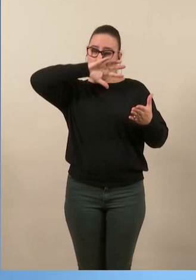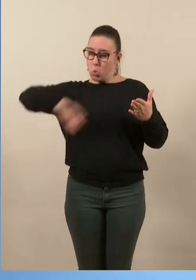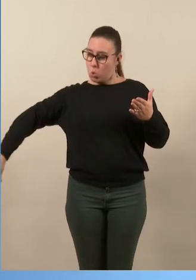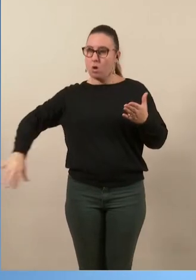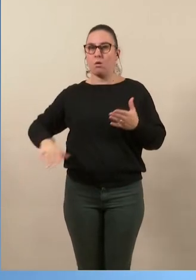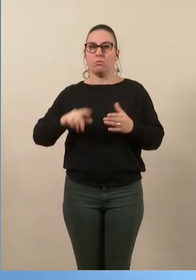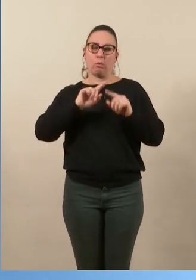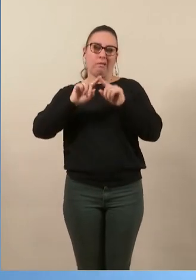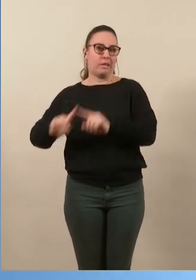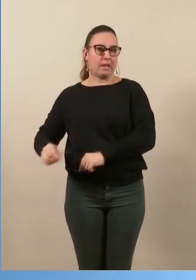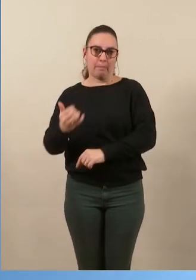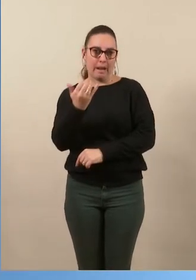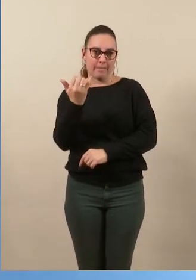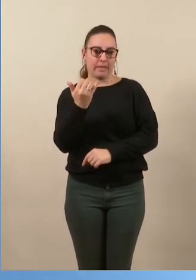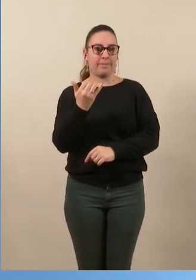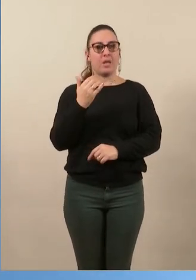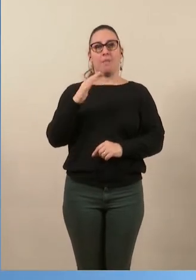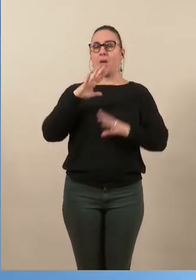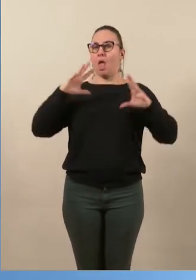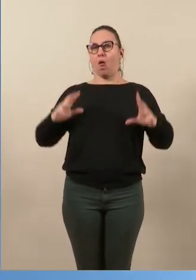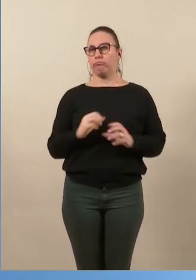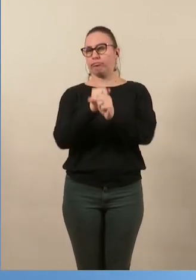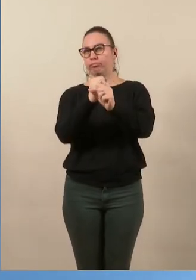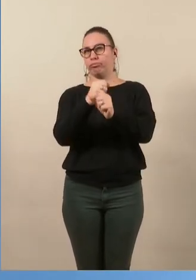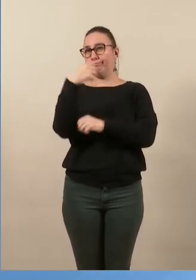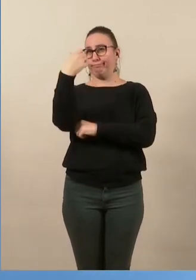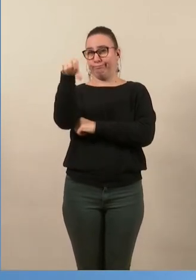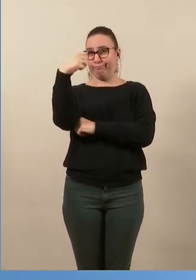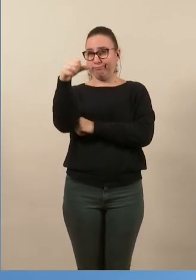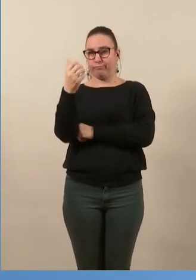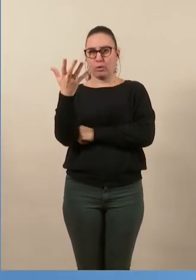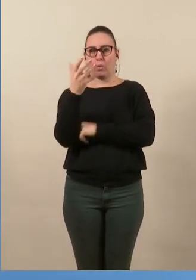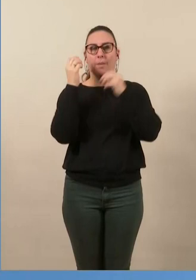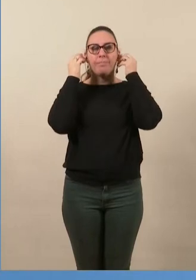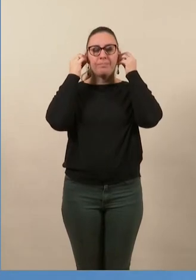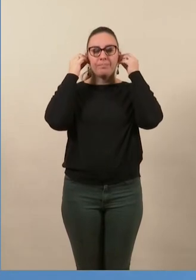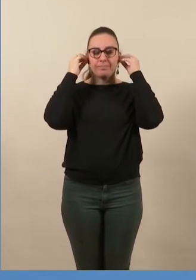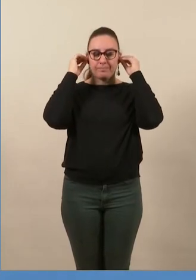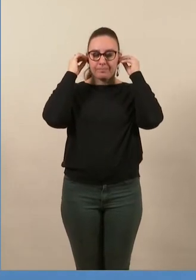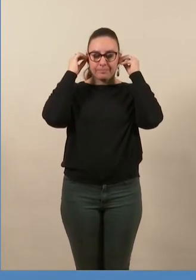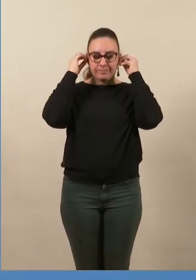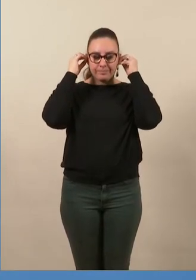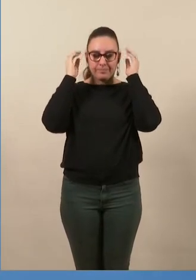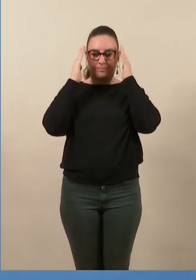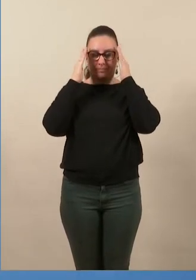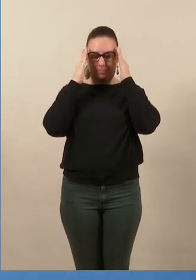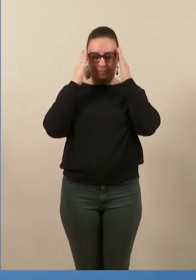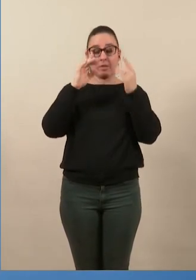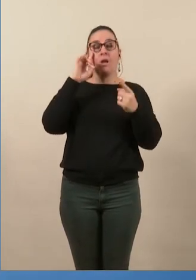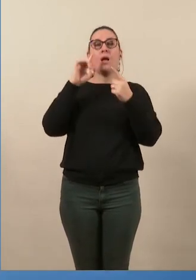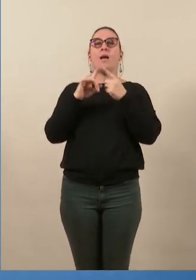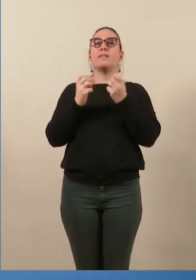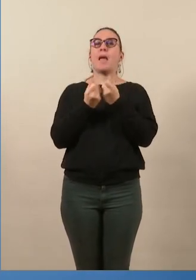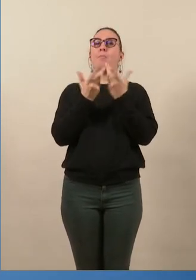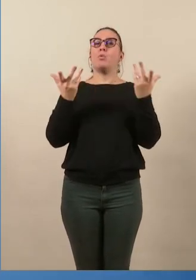détails je vais vous je vais dire qu'une seule chose qui qui reboucle sur plein de dossiers que l'on a dans ce